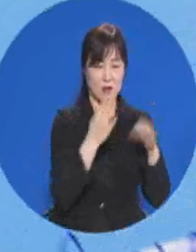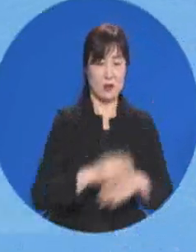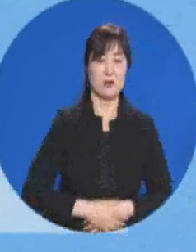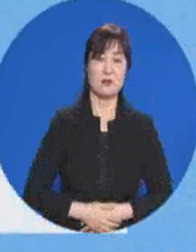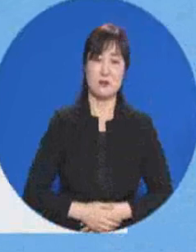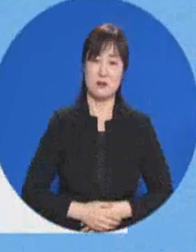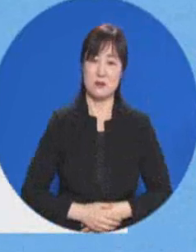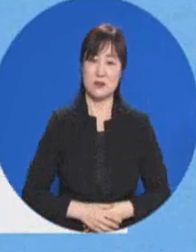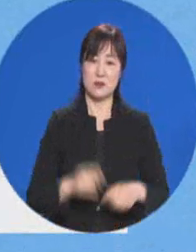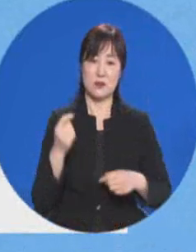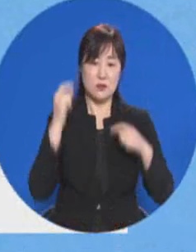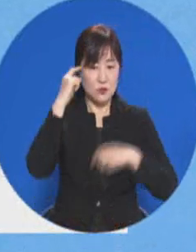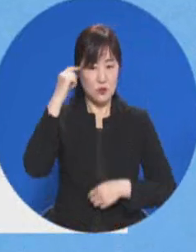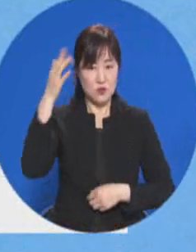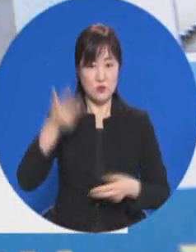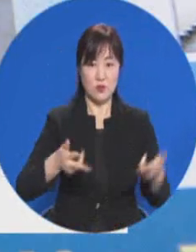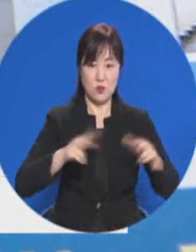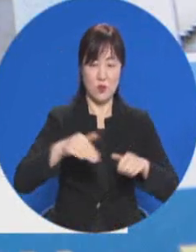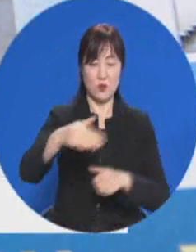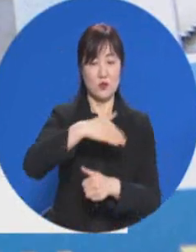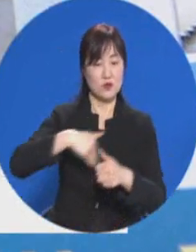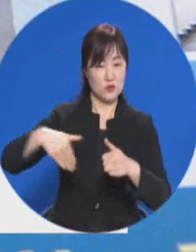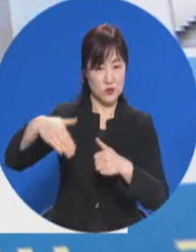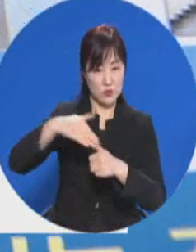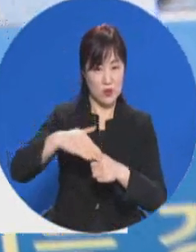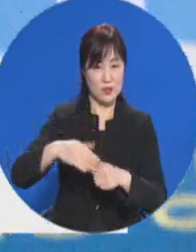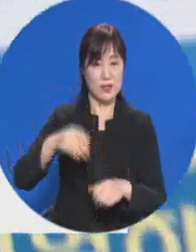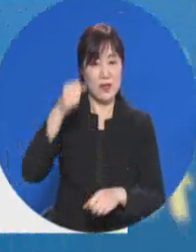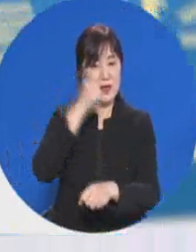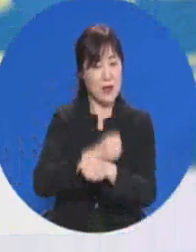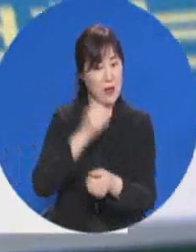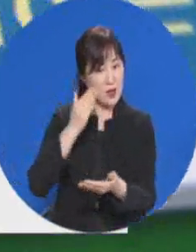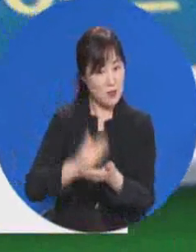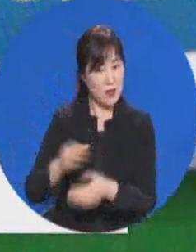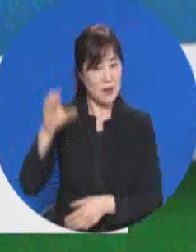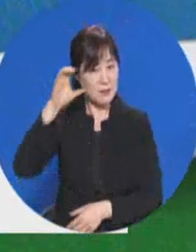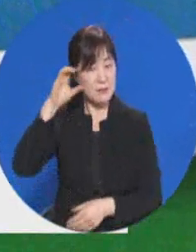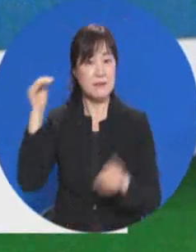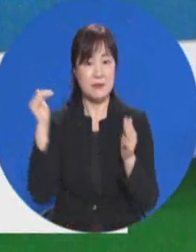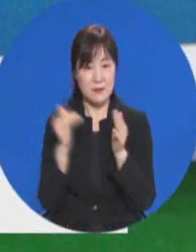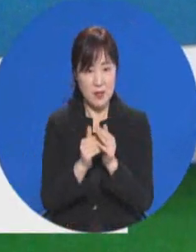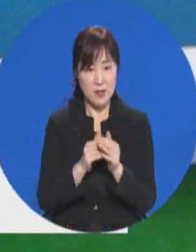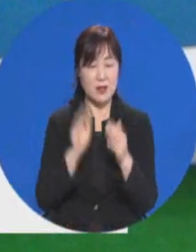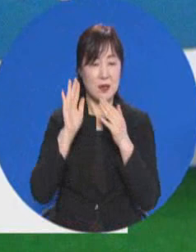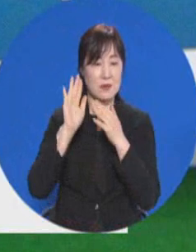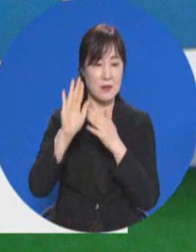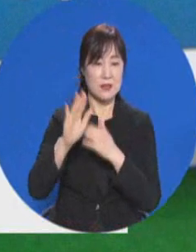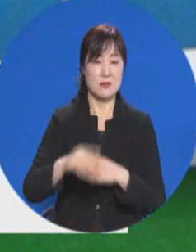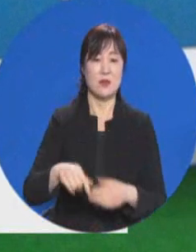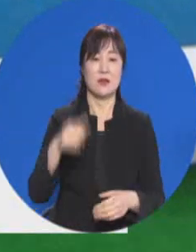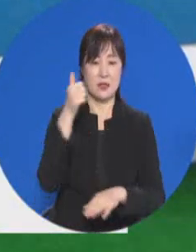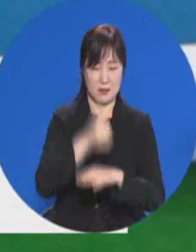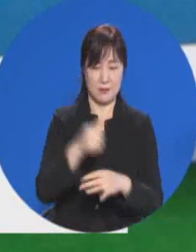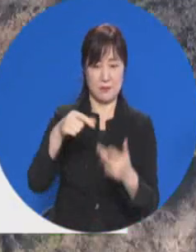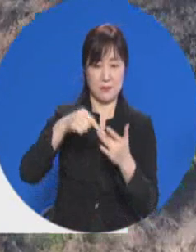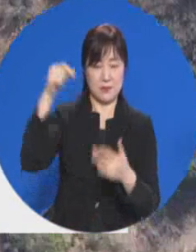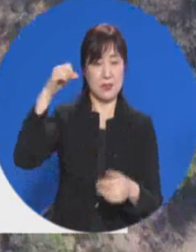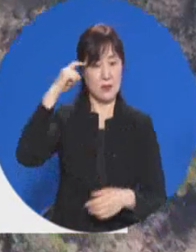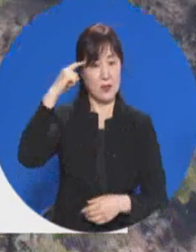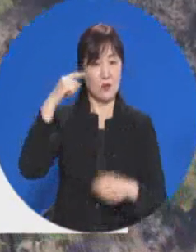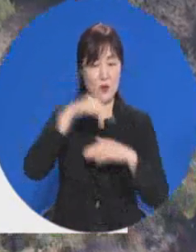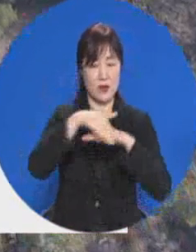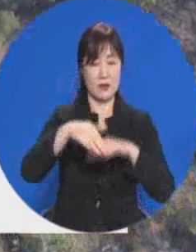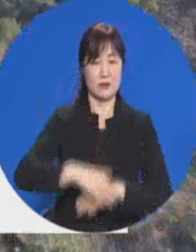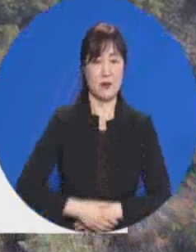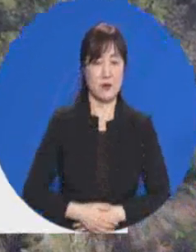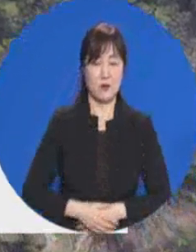추모공원 예정지 인근 마을 주민들의 찬반 의견을 들은 뒤 공읍 호영리 1원을 최종 후보지로 선정할 계획입니다.